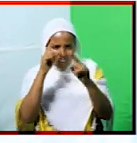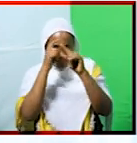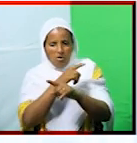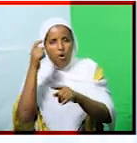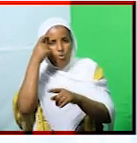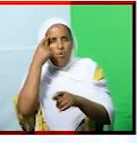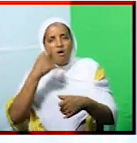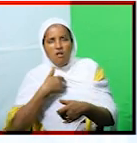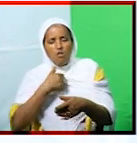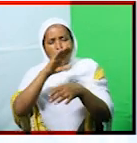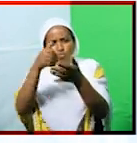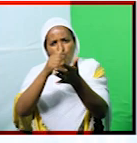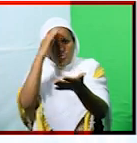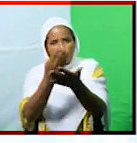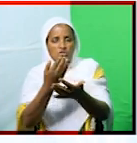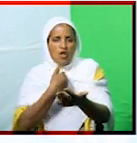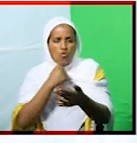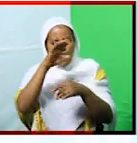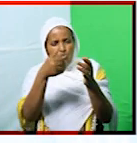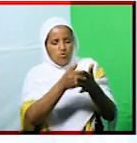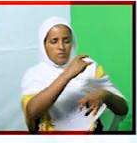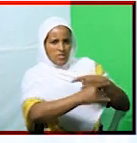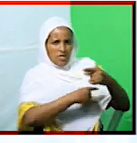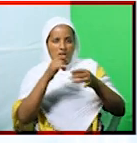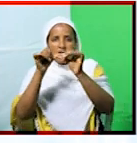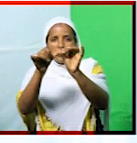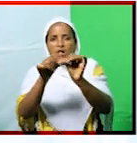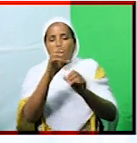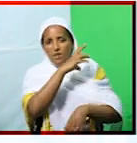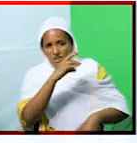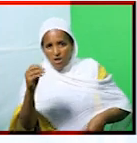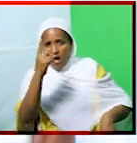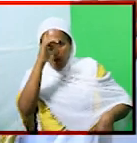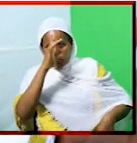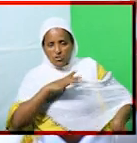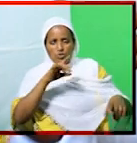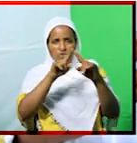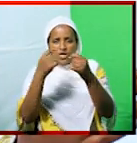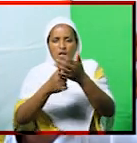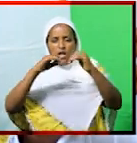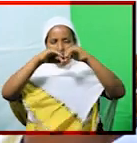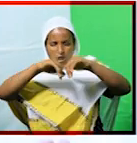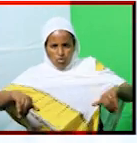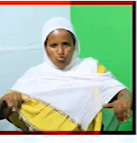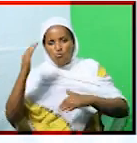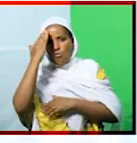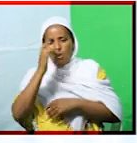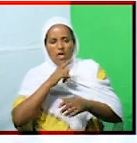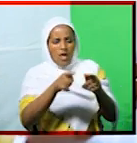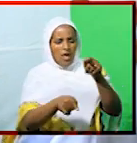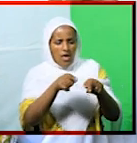በየዘመኑ ሁሉም ልጅ አለው፣ ሁሉም ዘር አለው፣ ሁሉም ይቀጥላል። እና አንድ ሰው ግን ይሄን ለይቶ መሄድ አለበት። የትኛው ነው